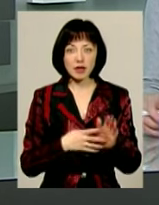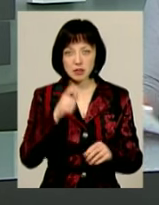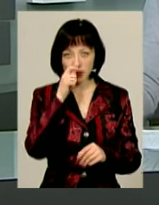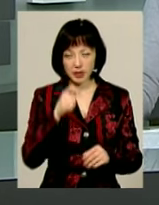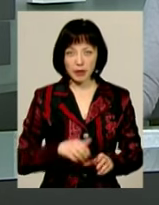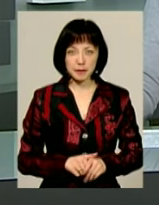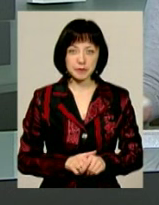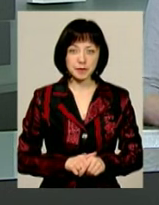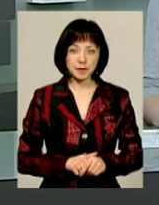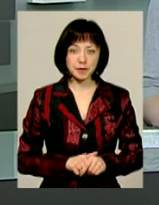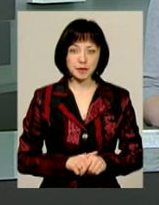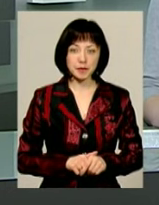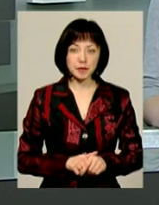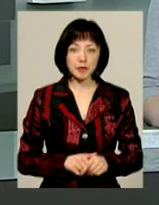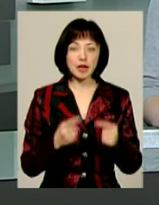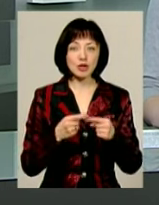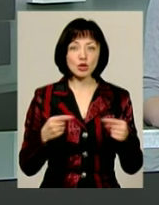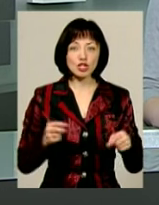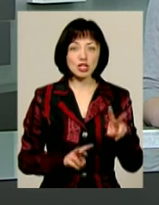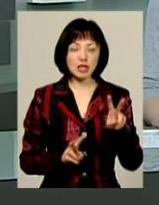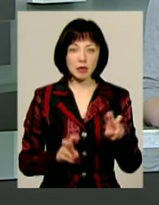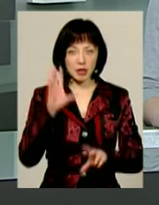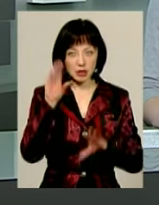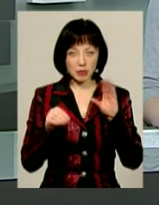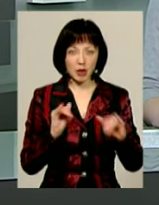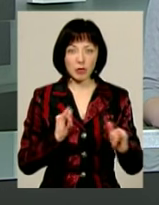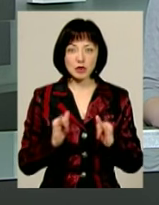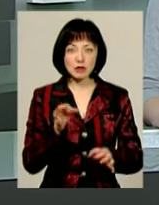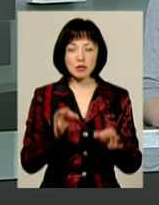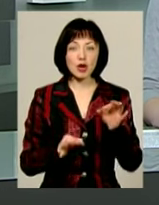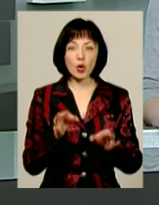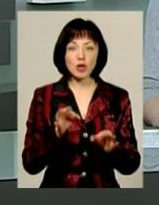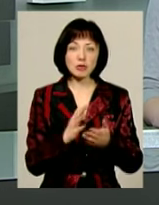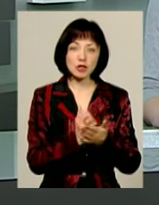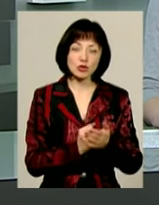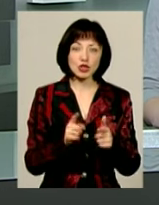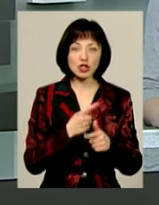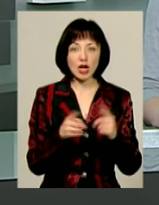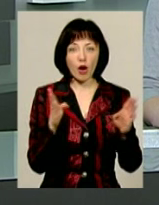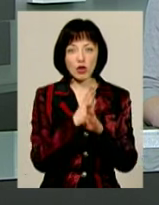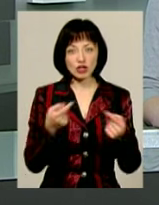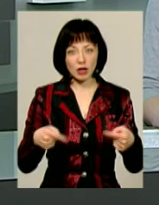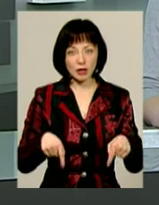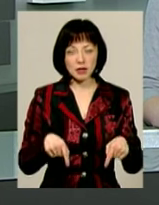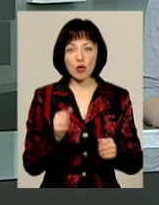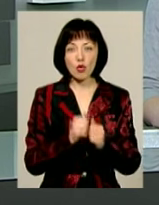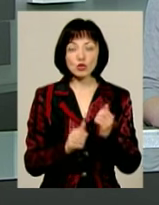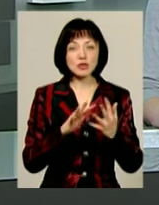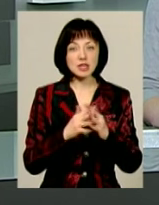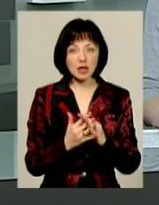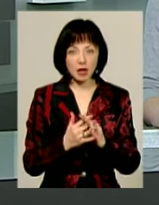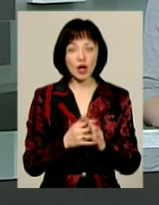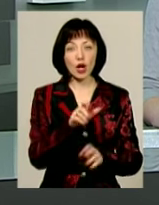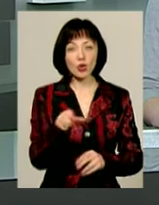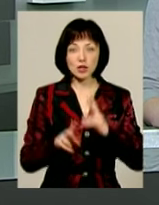квітня. І до інших тем. Недбале поводження з природними ресурсами чи екологічна криза. Ледь не у кожному селі